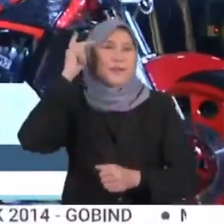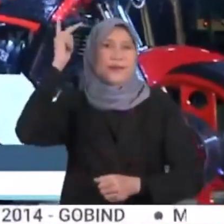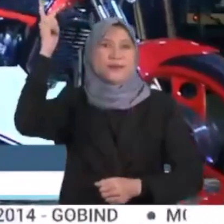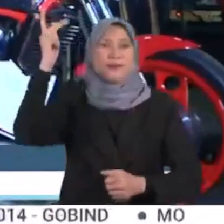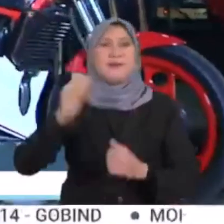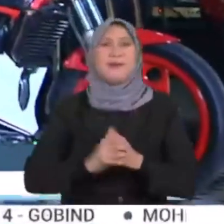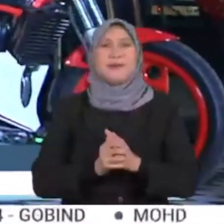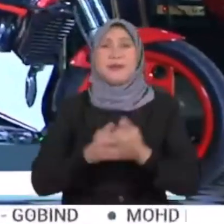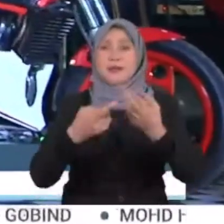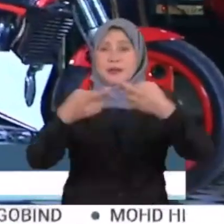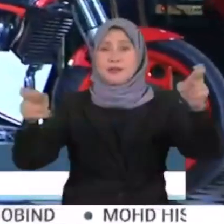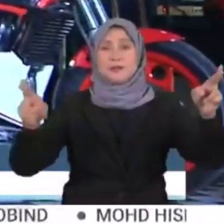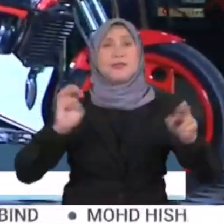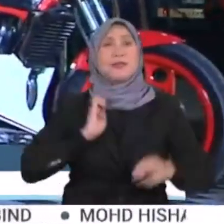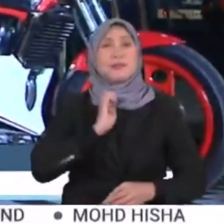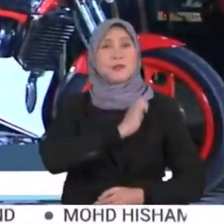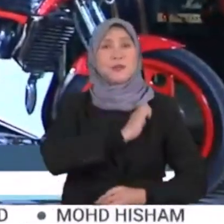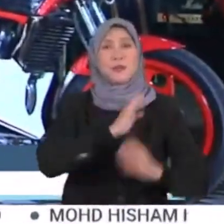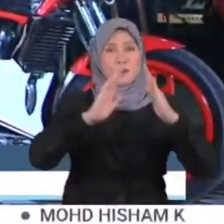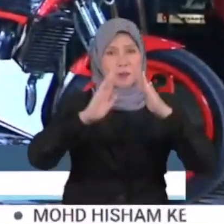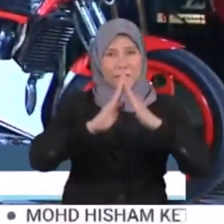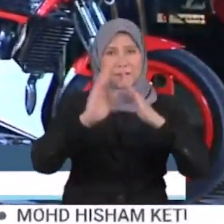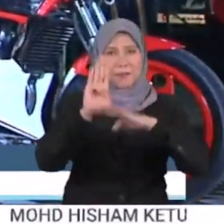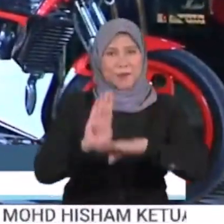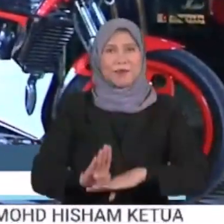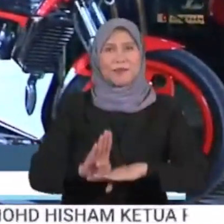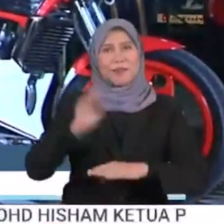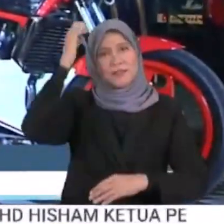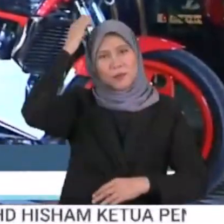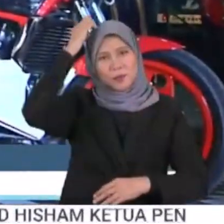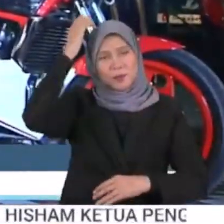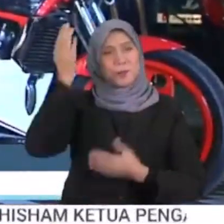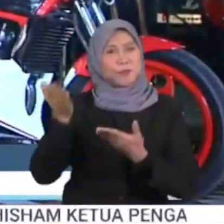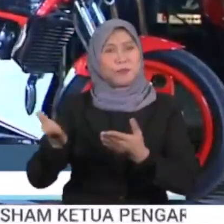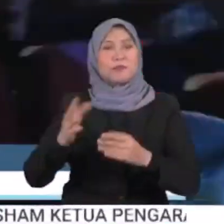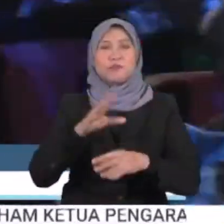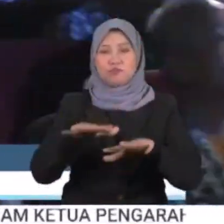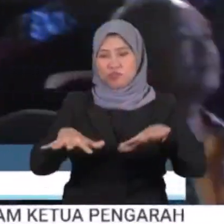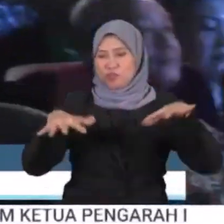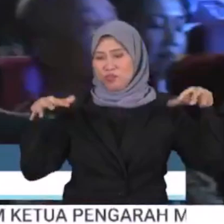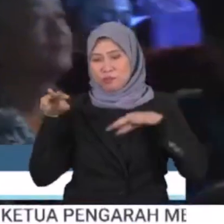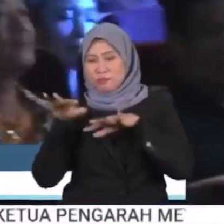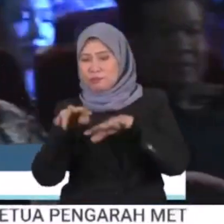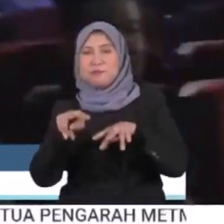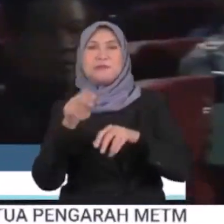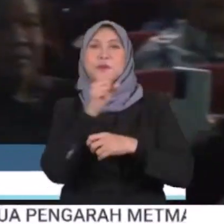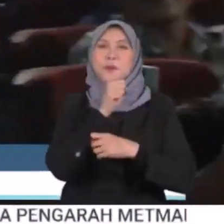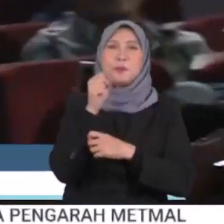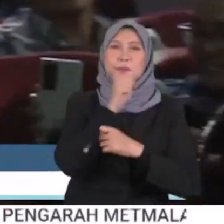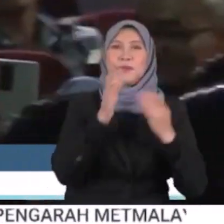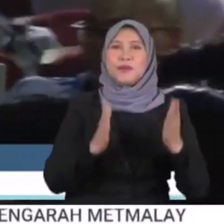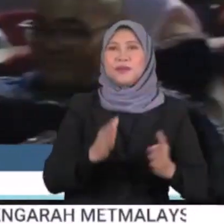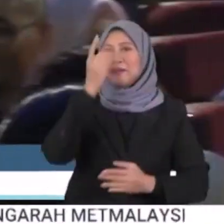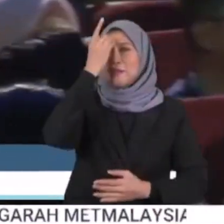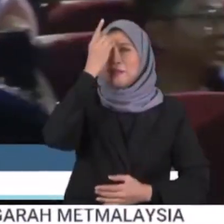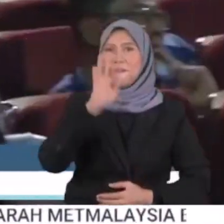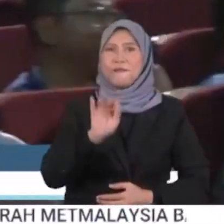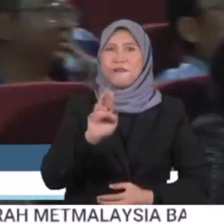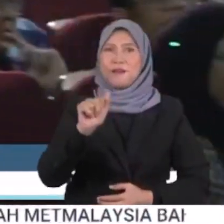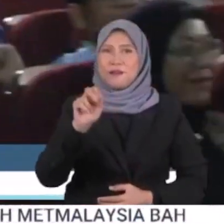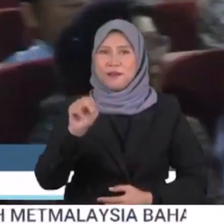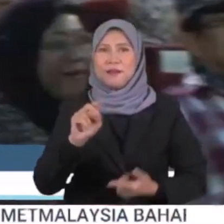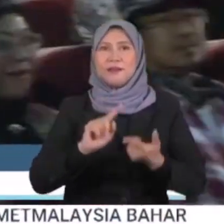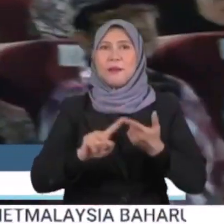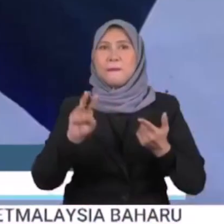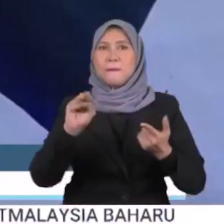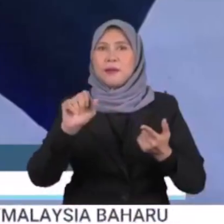Esko Perumahan dan Kebudayaan Negeri Selangor, Datuk Burhan Aman Shah. Penonton turut dihiburkan dengan nyanyian Datuk Francisca Peter, Datuk Mali